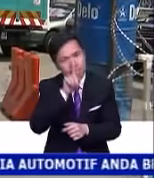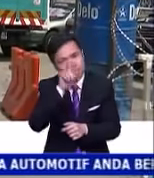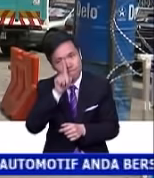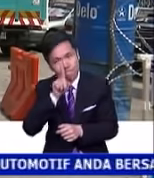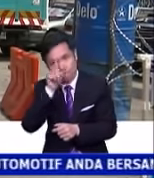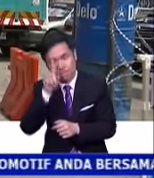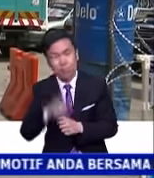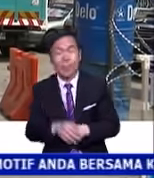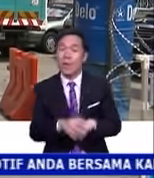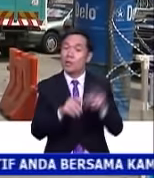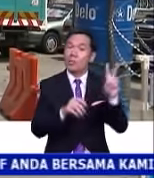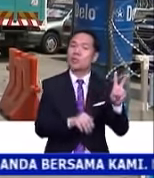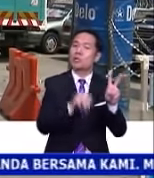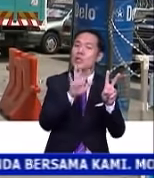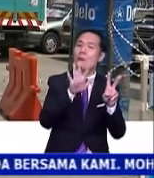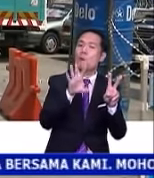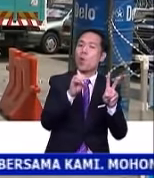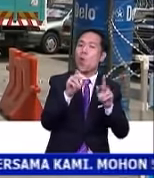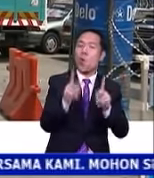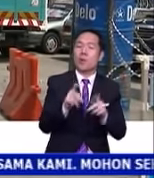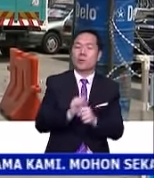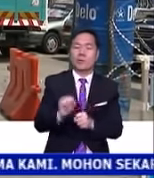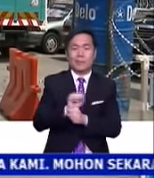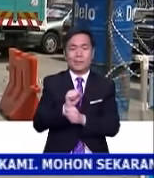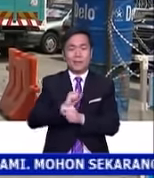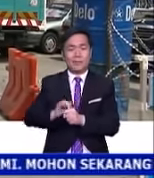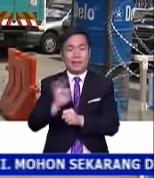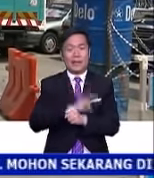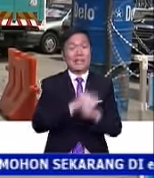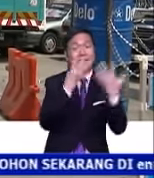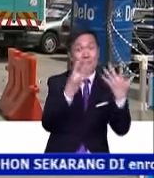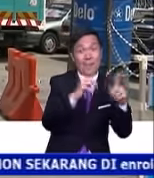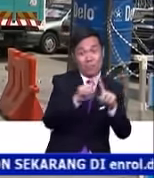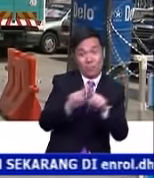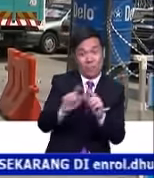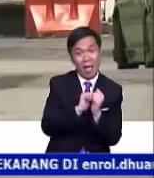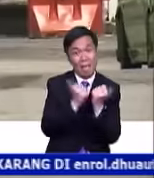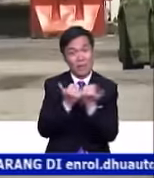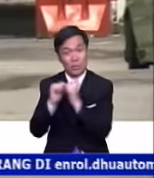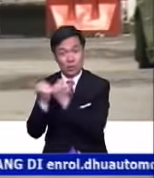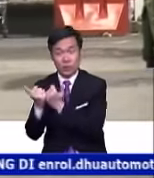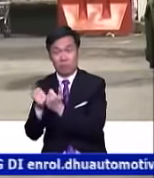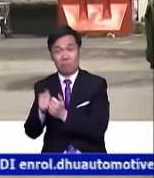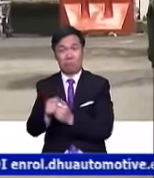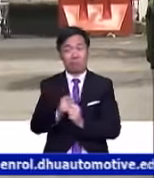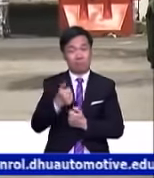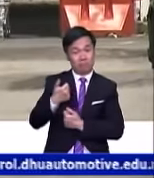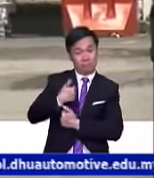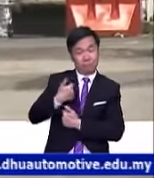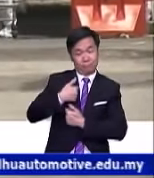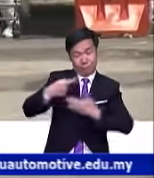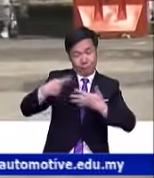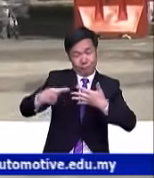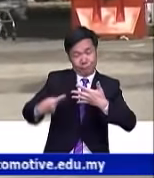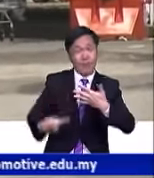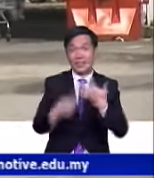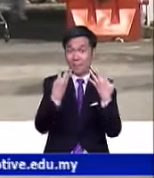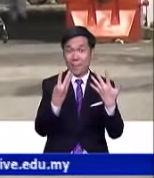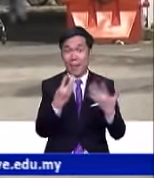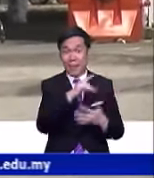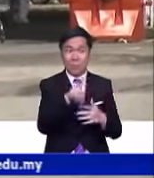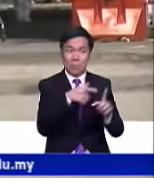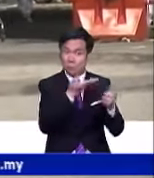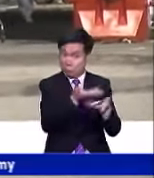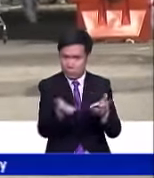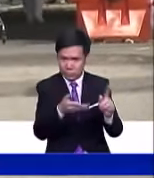Seramai 250 petugas daripada 9 agensi penguatkuasa ditugaskan bagi memastikan SOP PKPD